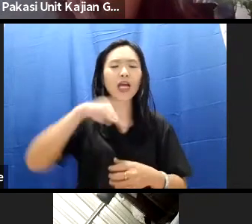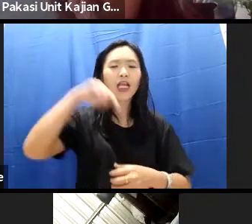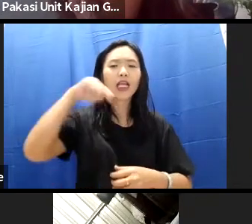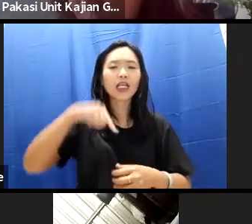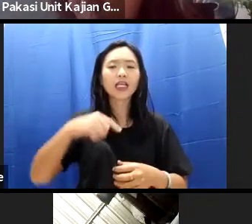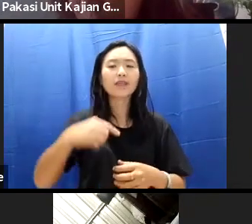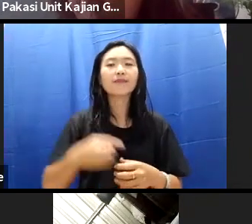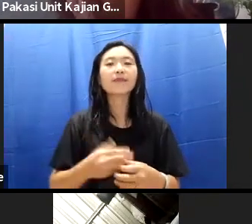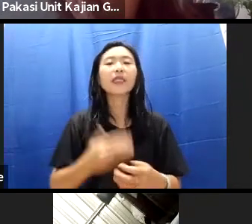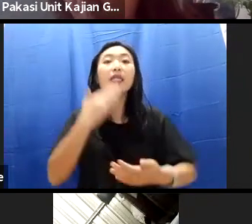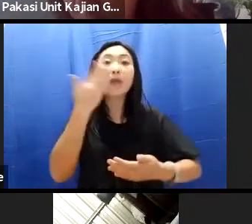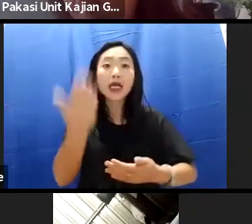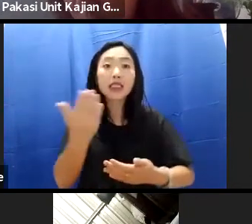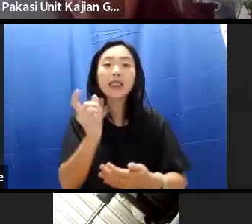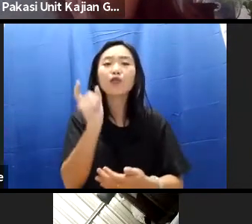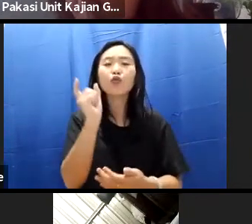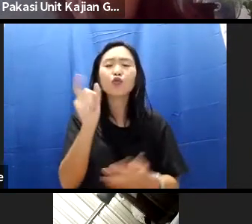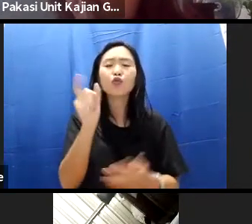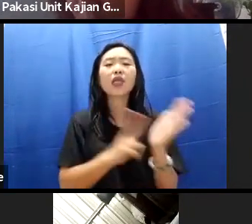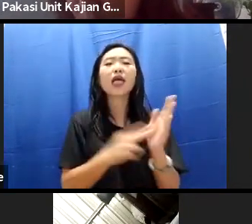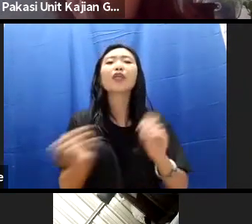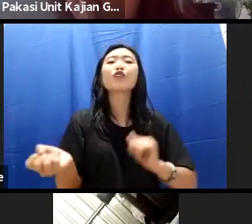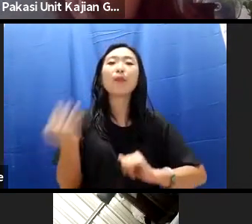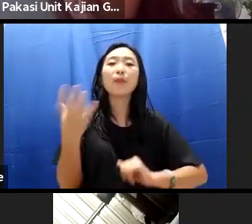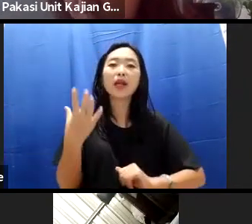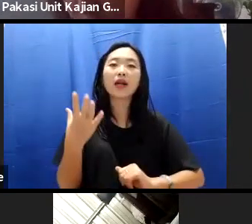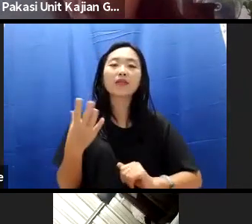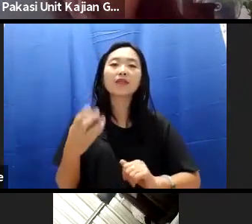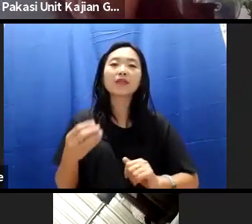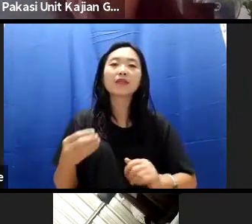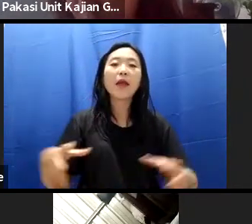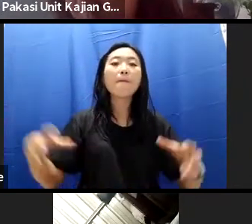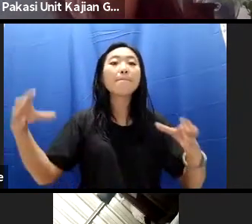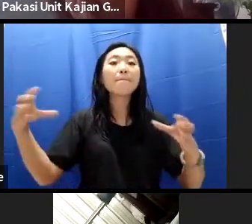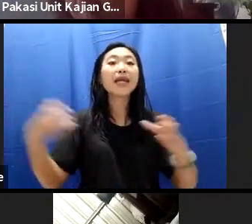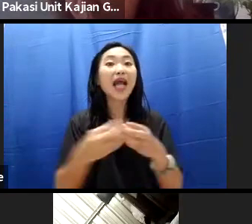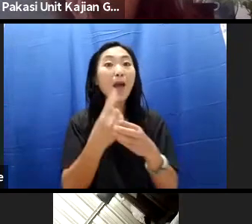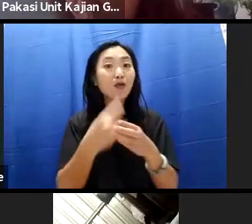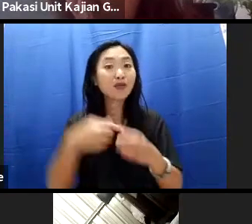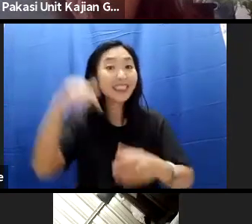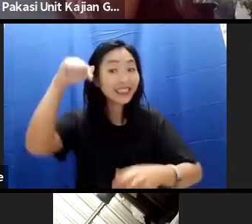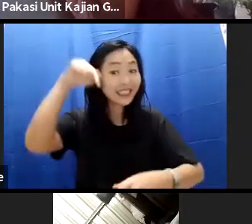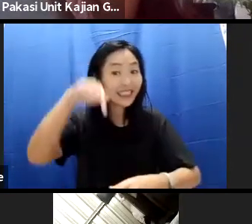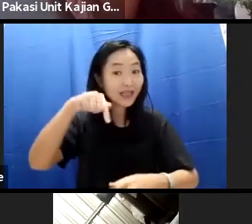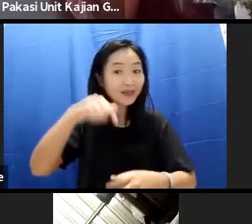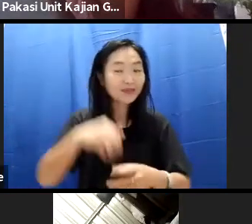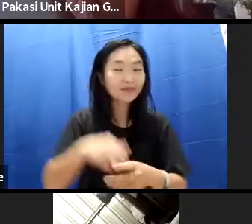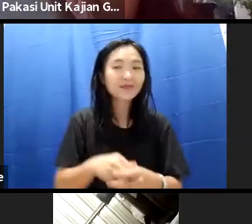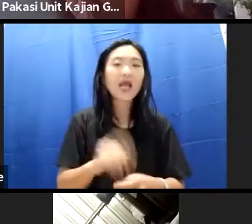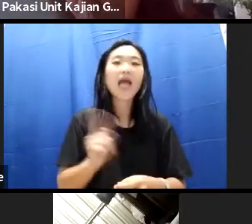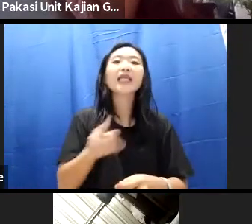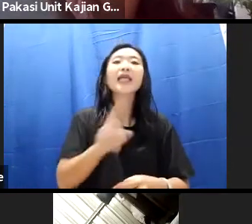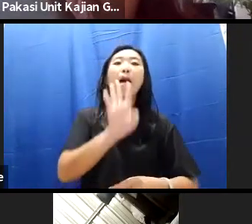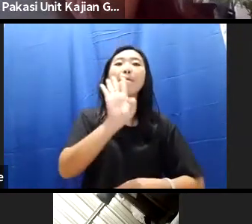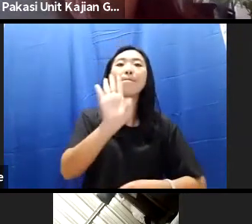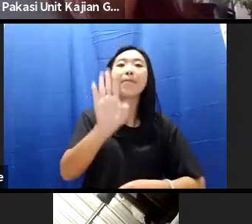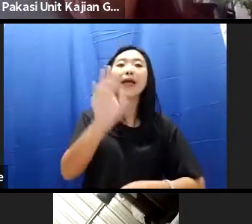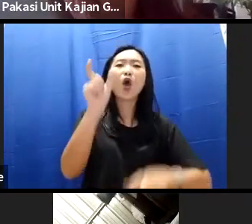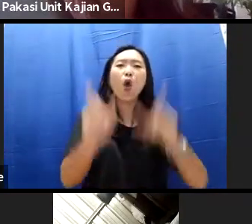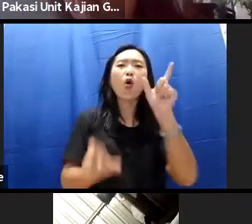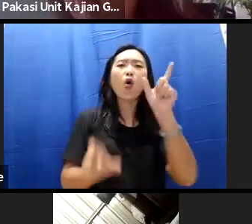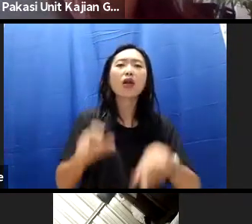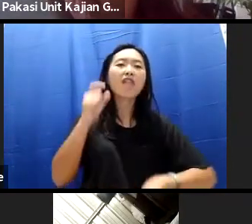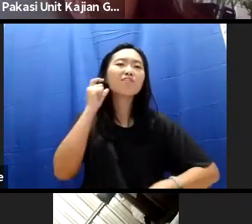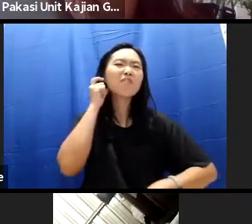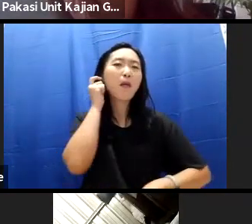bergabung dengan kita semua di sini. Jadi saya nggak sendiri, karena akan ada 4 orang akademia perempuan yang hebat-hebat dan punya